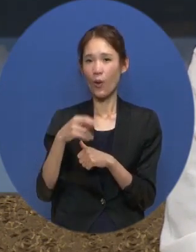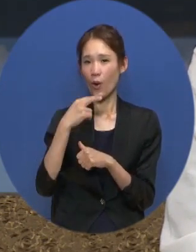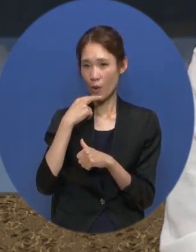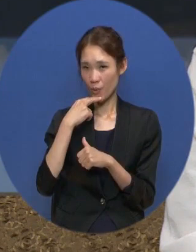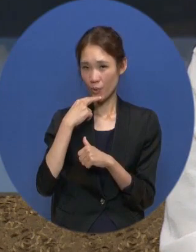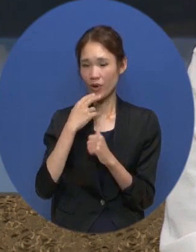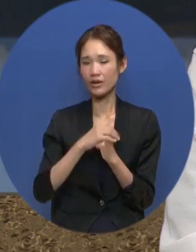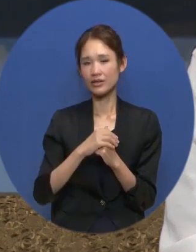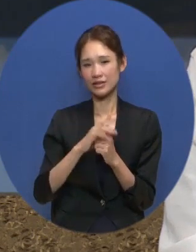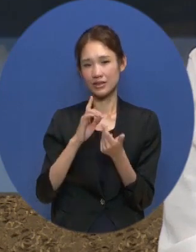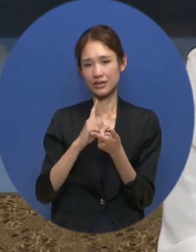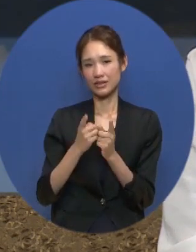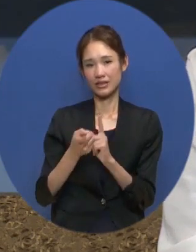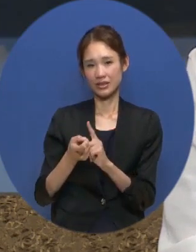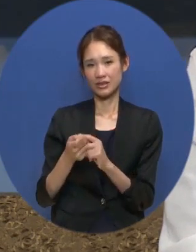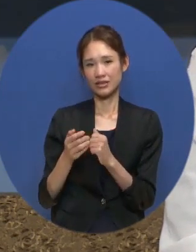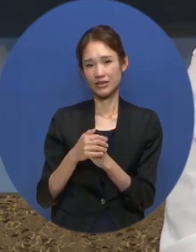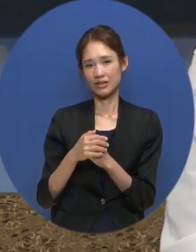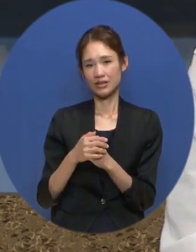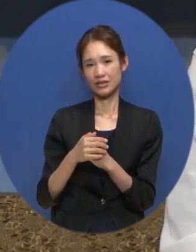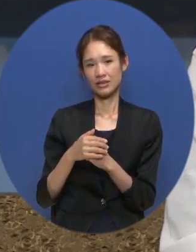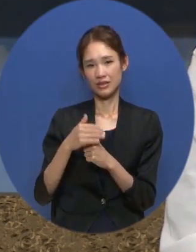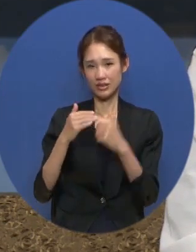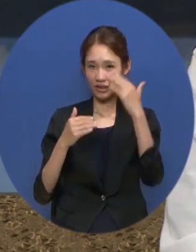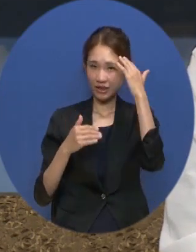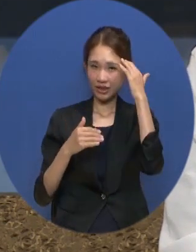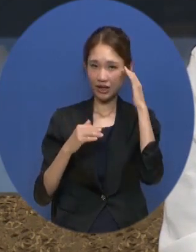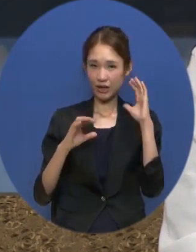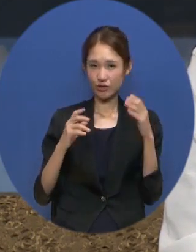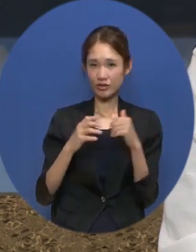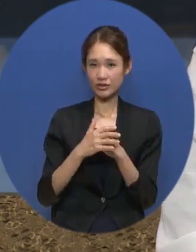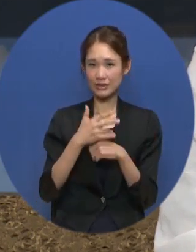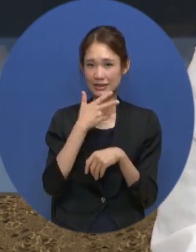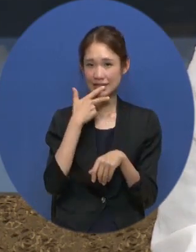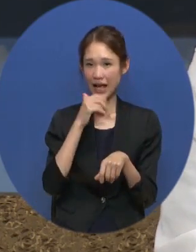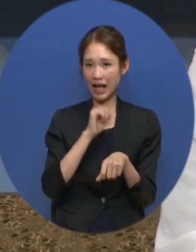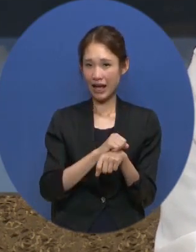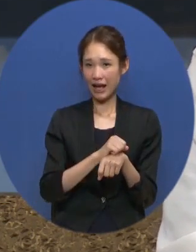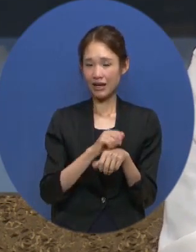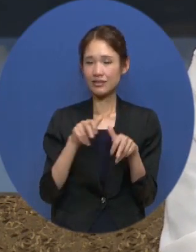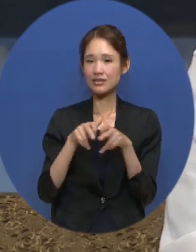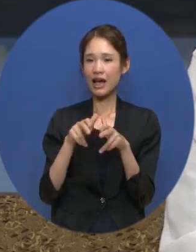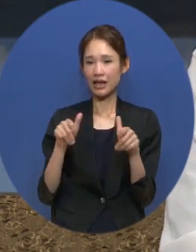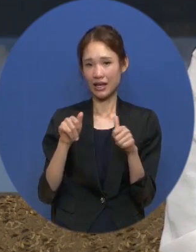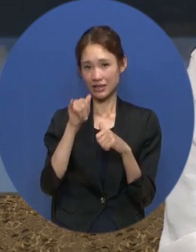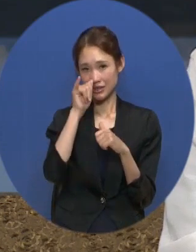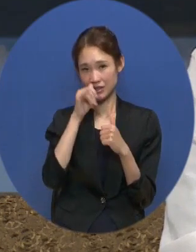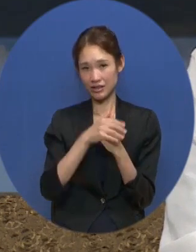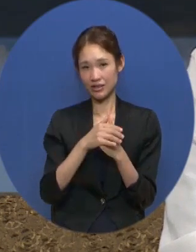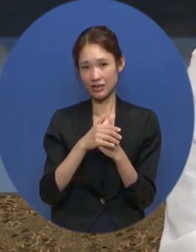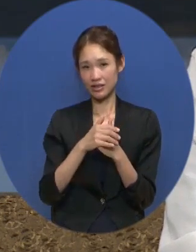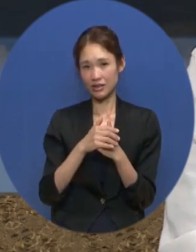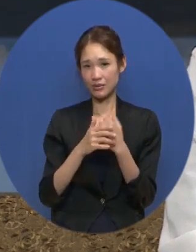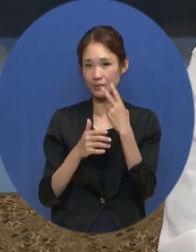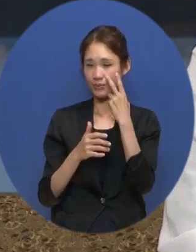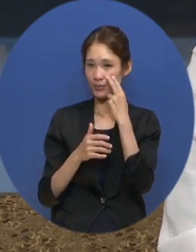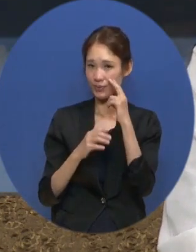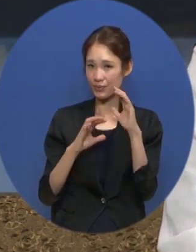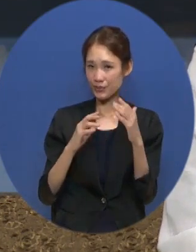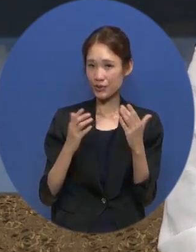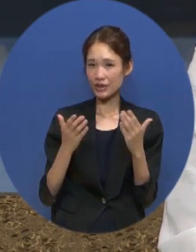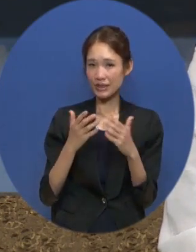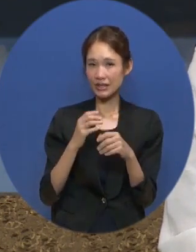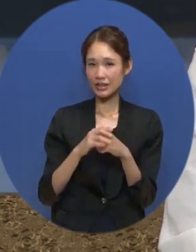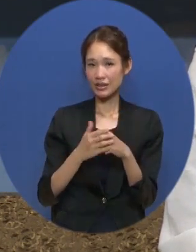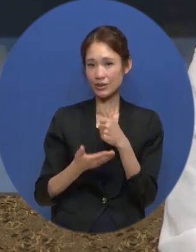없고 대신에 저희 한국에서 네. 그 영어 잘하는 장애인 분이 계세요. 그분이 그분이